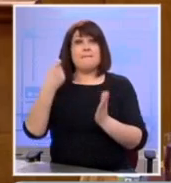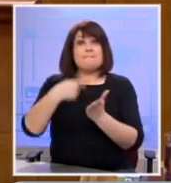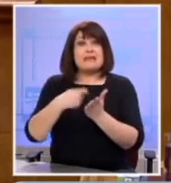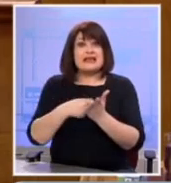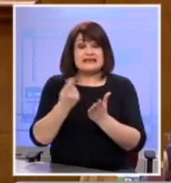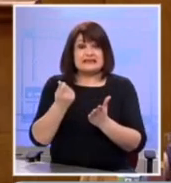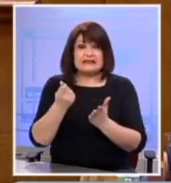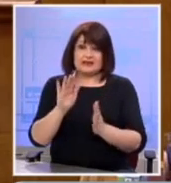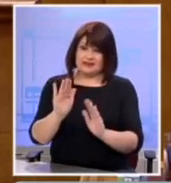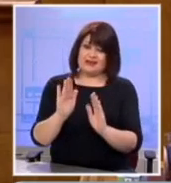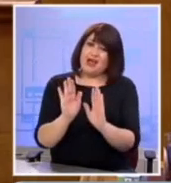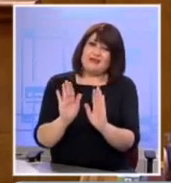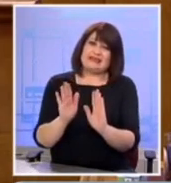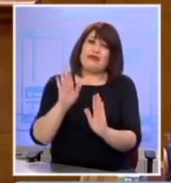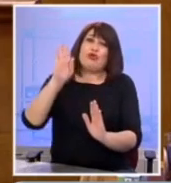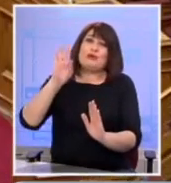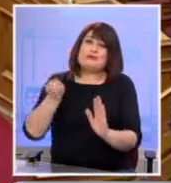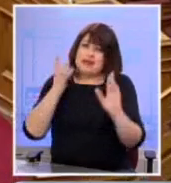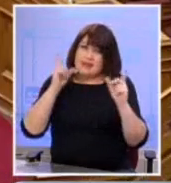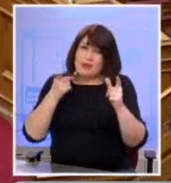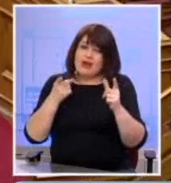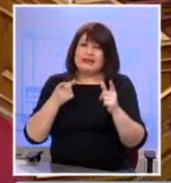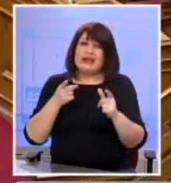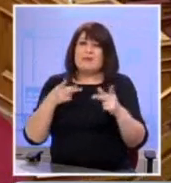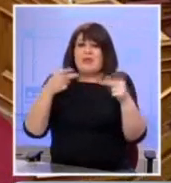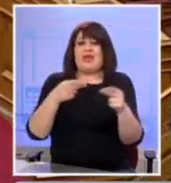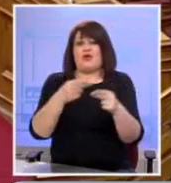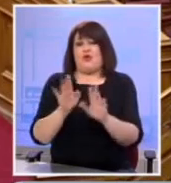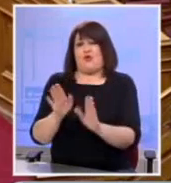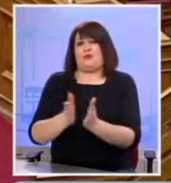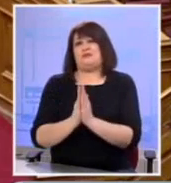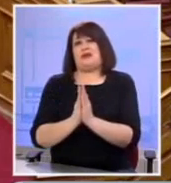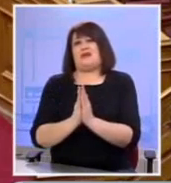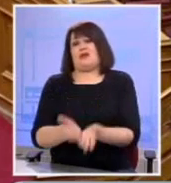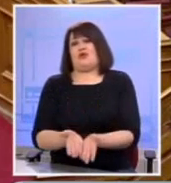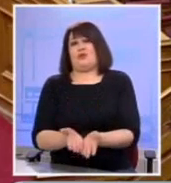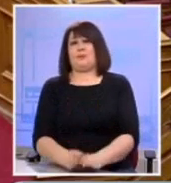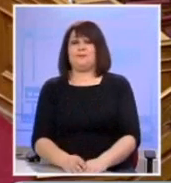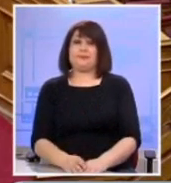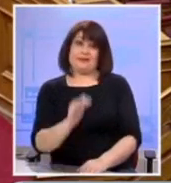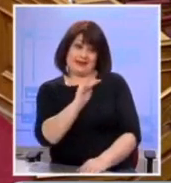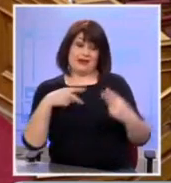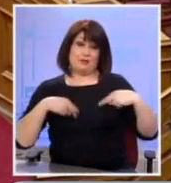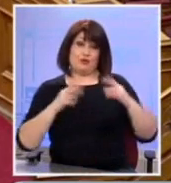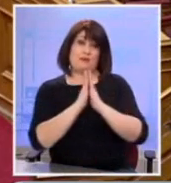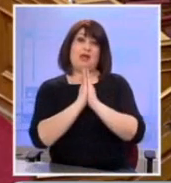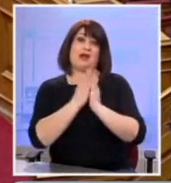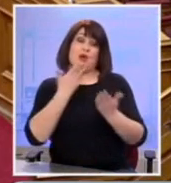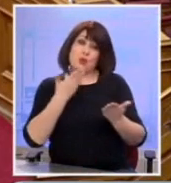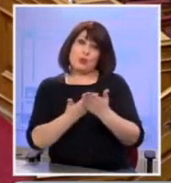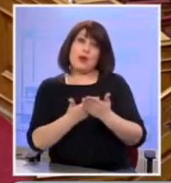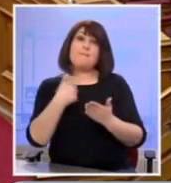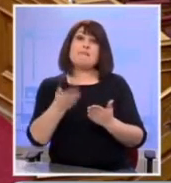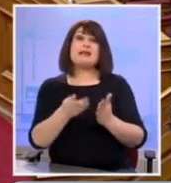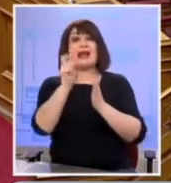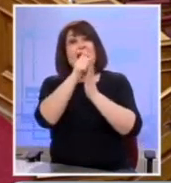Μισθή και... Κυρία Βούλτεψη, αφήστε να ολοκληρώσει. Κύριε Υπουργέ, παρακαλώ, σας παρακαλώ, ολοκληρώστε, γιατί ακολουθεί